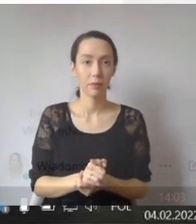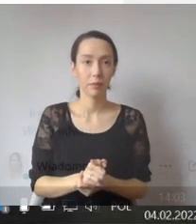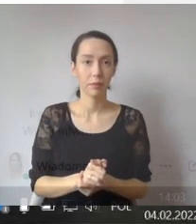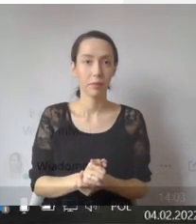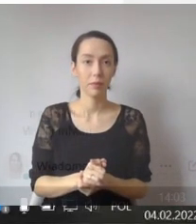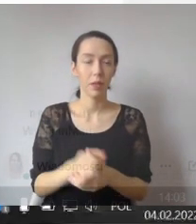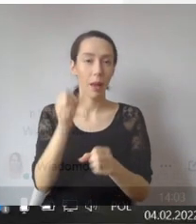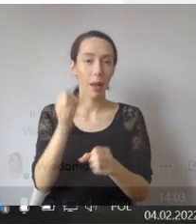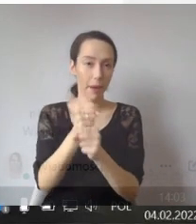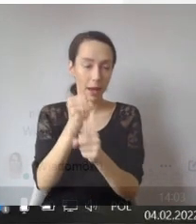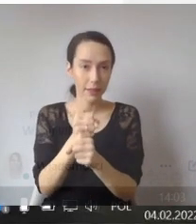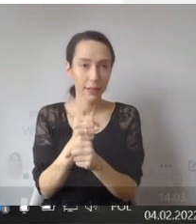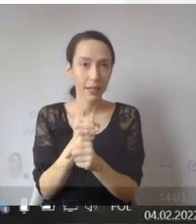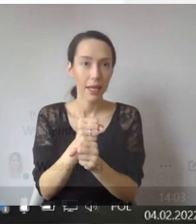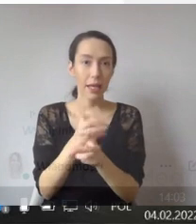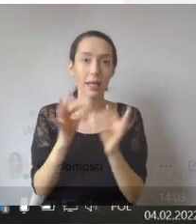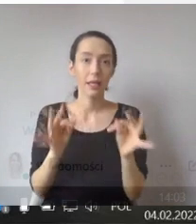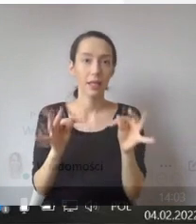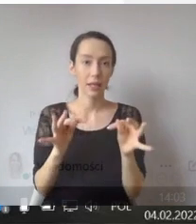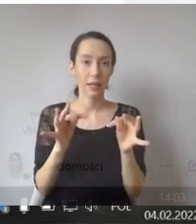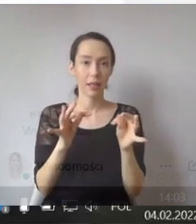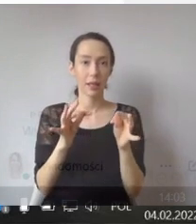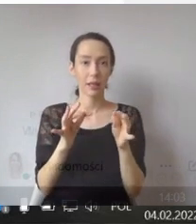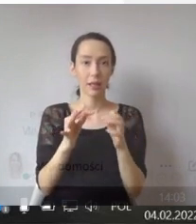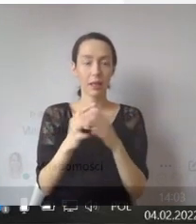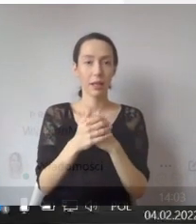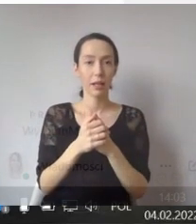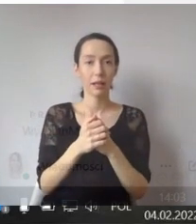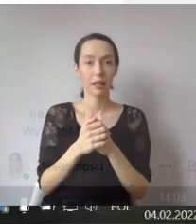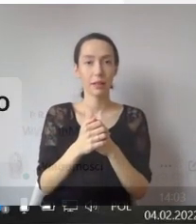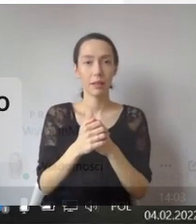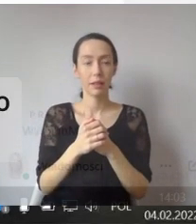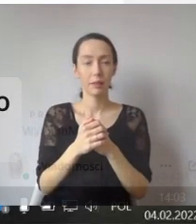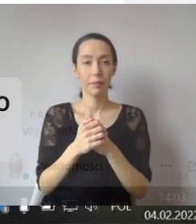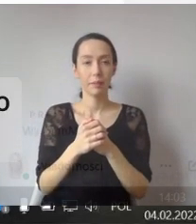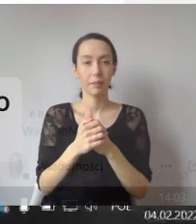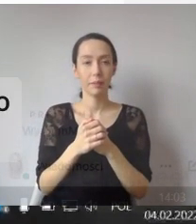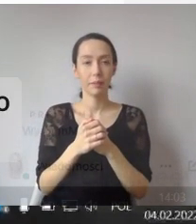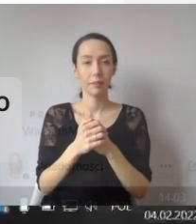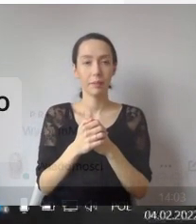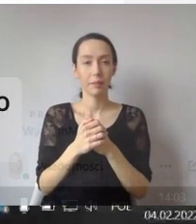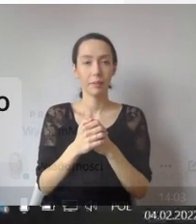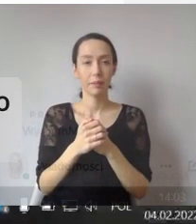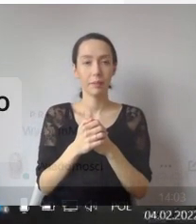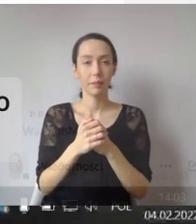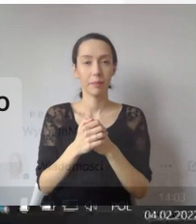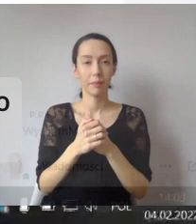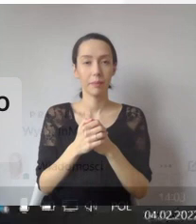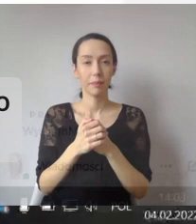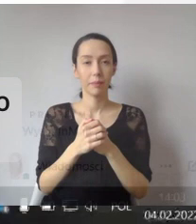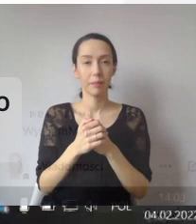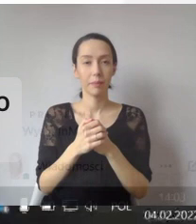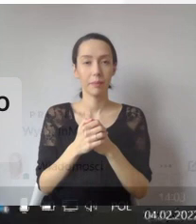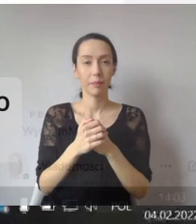Oferty pracy i tutaj pojawią nam się wszystkie oferty pracy z całej Polski, więc należy korzystać z filtrów i tutaj wpisać na